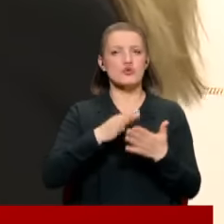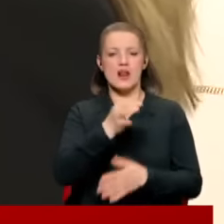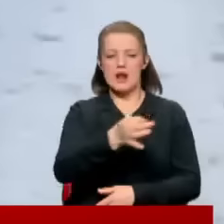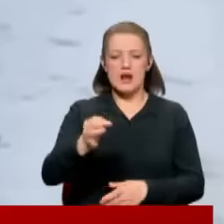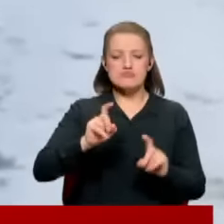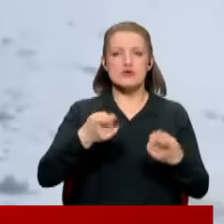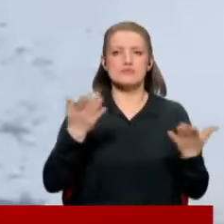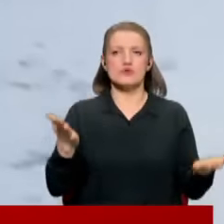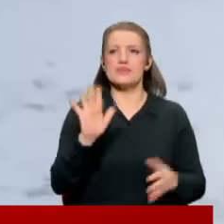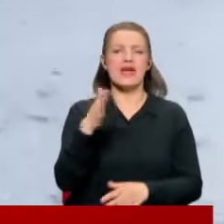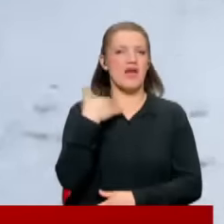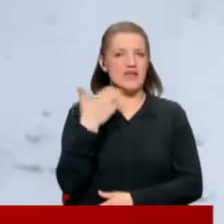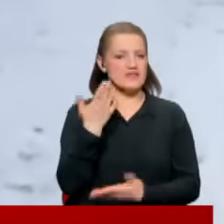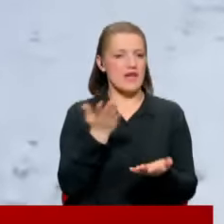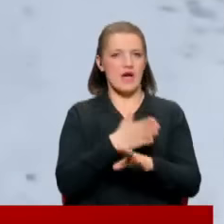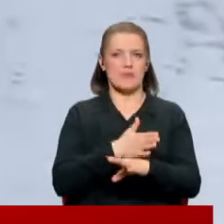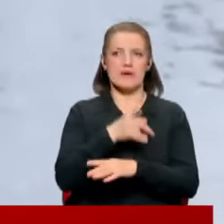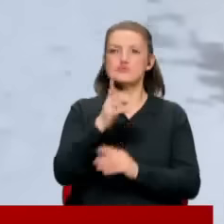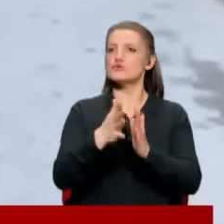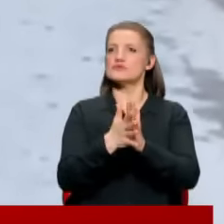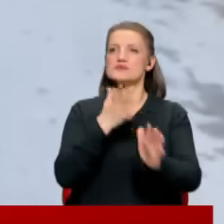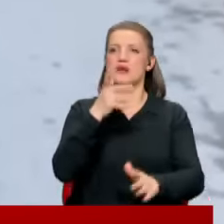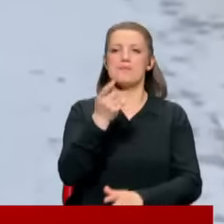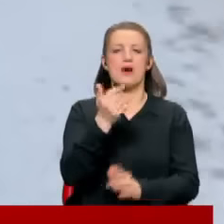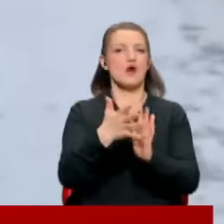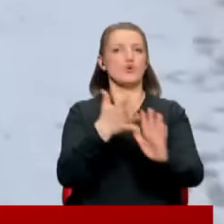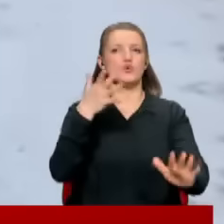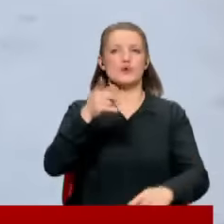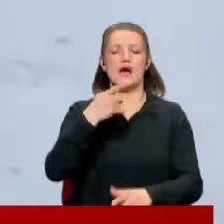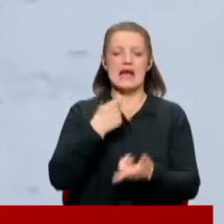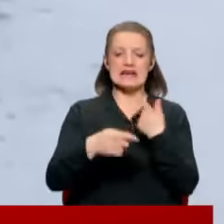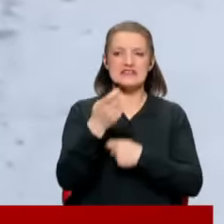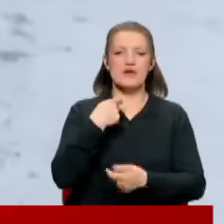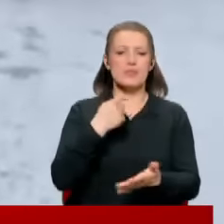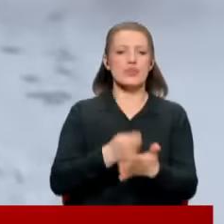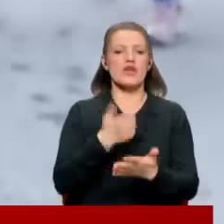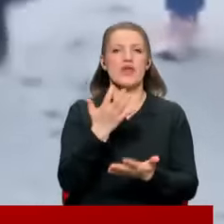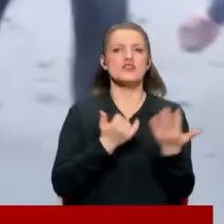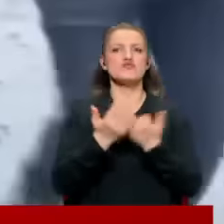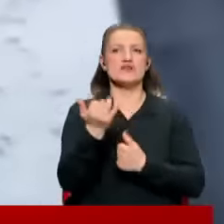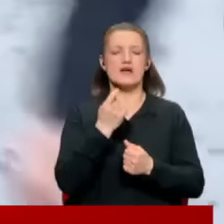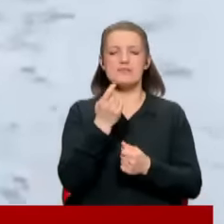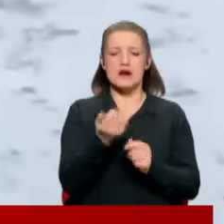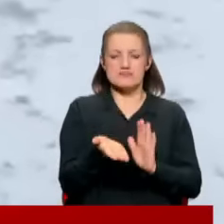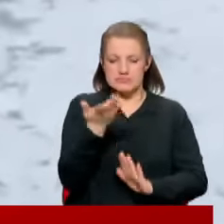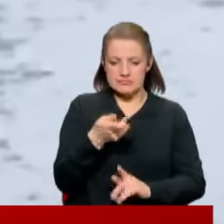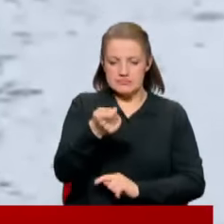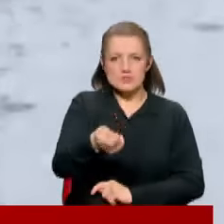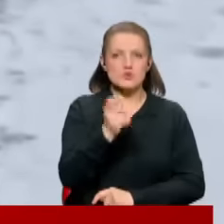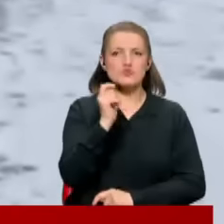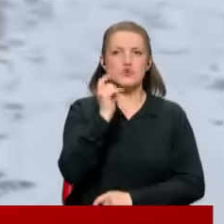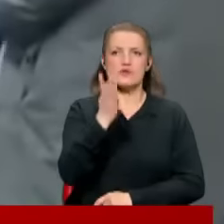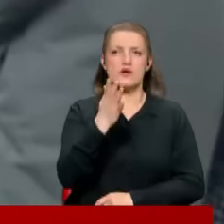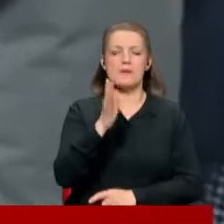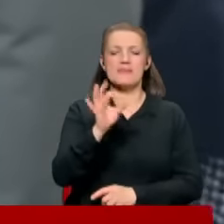şekilde bulamıyoruz. Ne et ne ekmek. Bu kuyruk para kuyruğu. Esnaf nakit alışverişlerde para üstü bulmakta zorlanıyor.